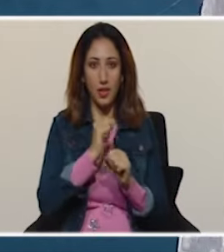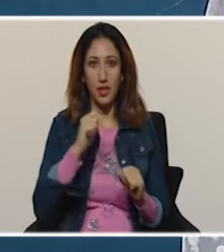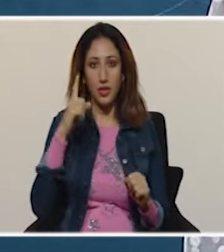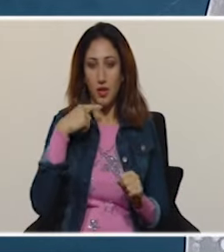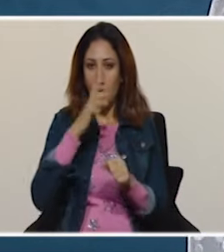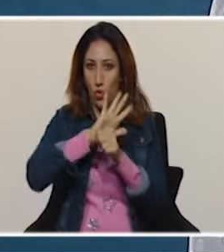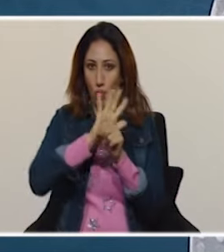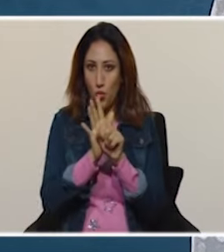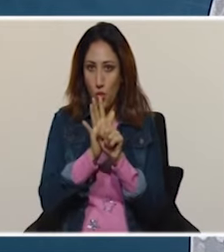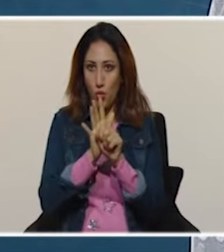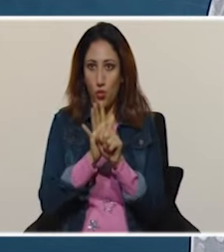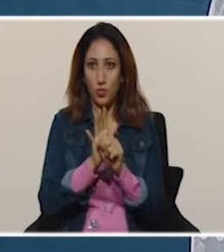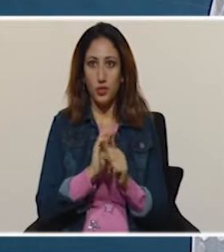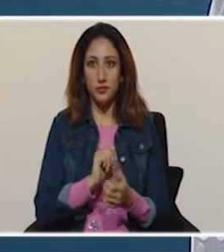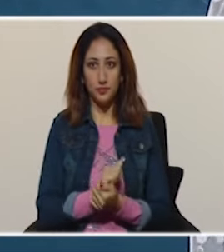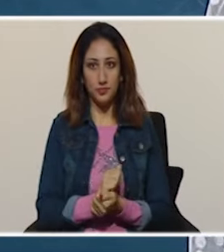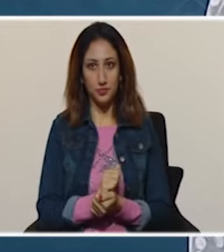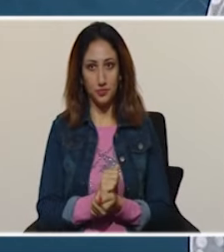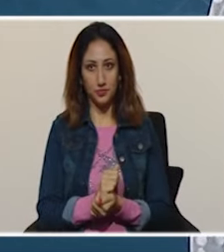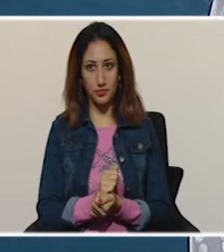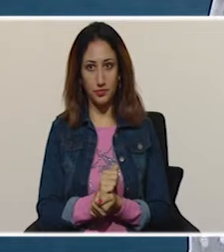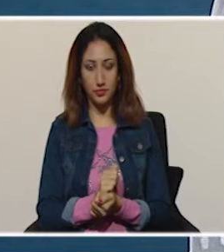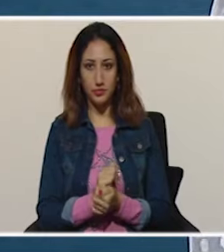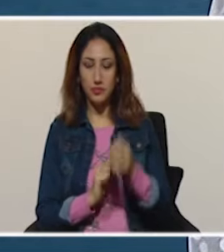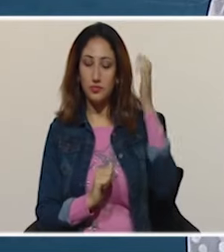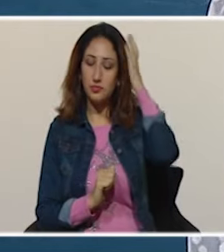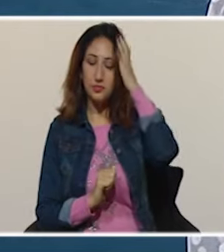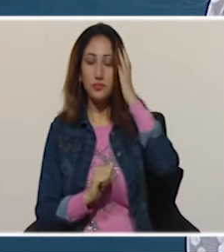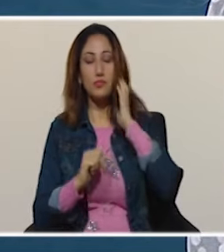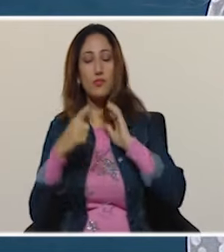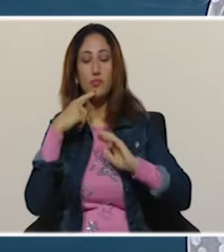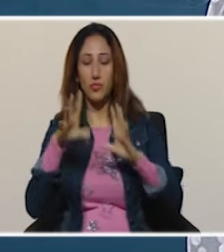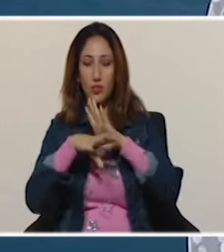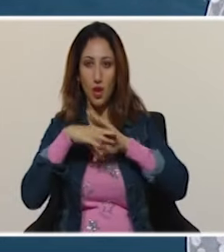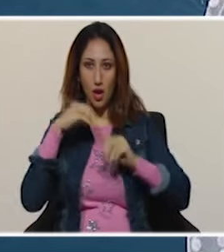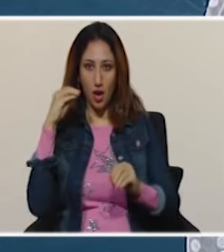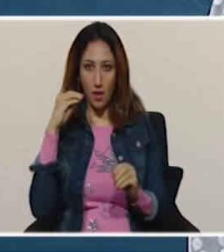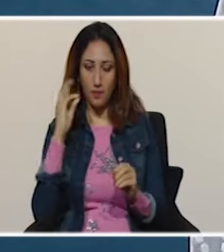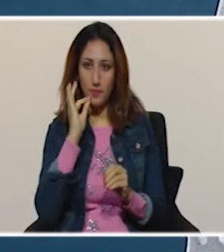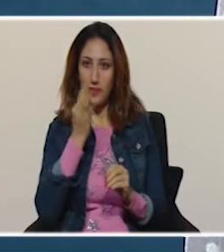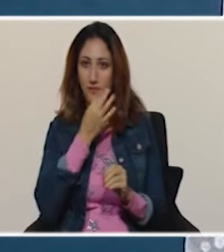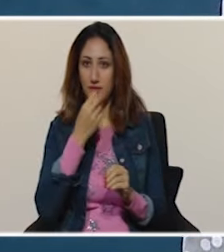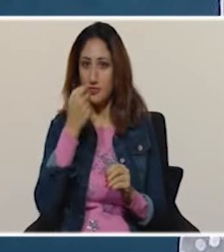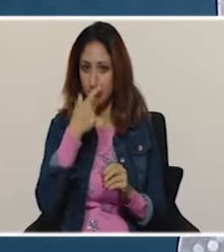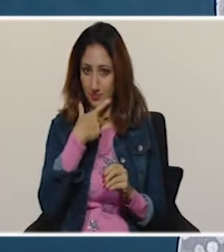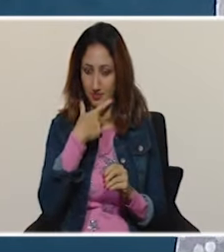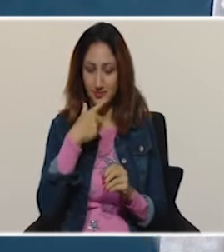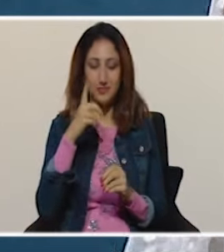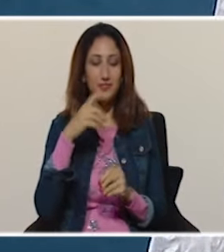مثل ما بيقولوا، زي الحب في زمن الكوليرا مثل ما بيقولوا. طبعا فيلم كوميدي يحمل كثير